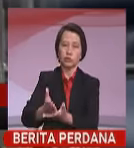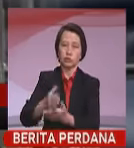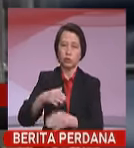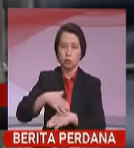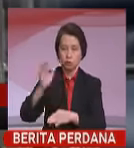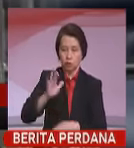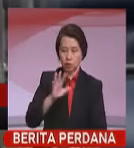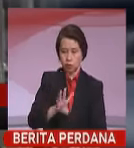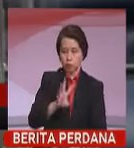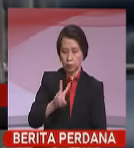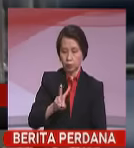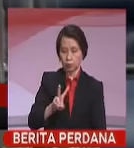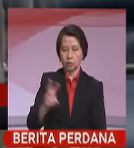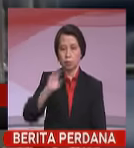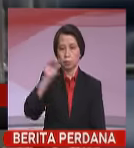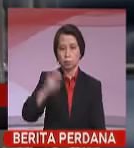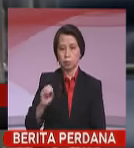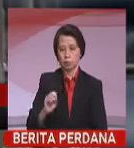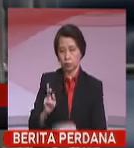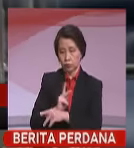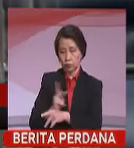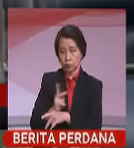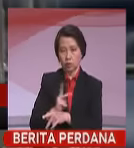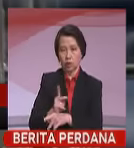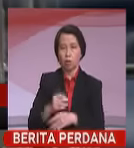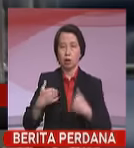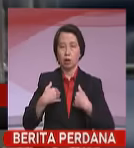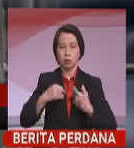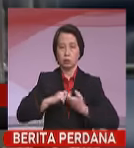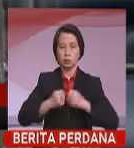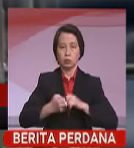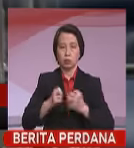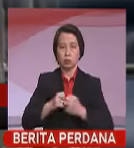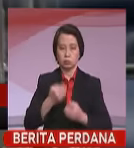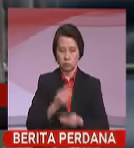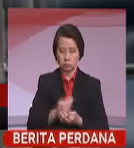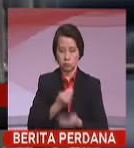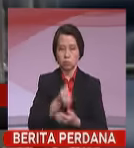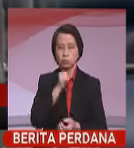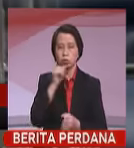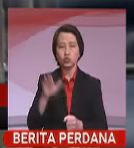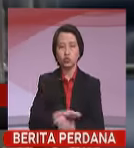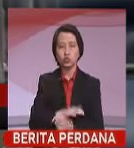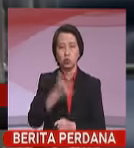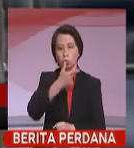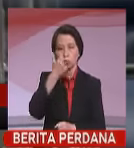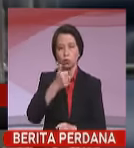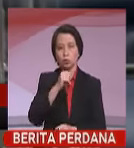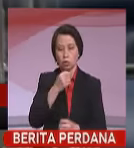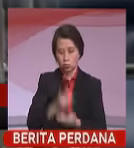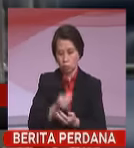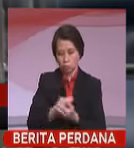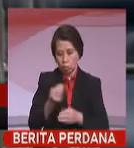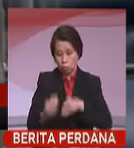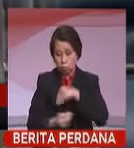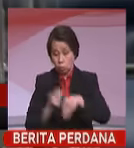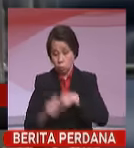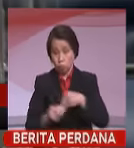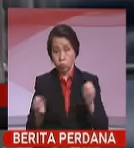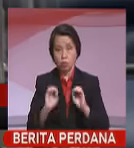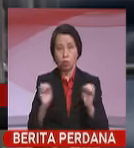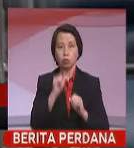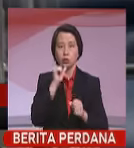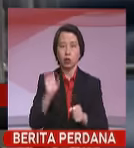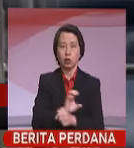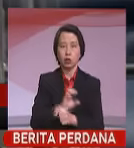lebih 42% koperasi mengalami masalah kecairan tunai sebabkan kekurangan modal pusingan